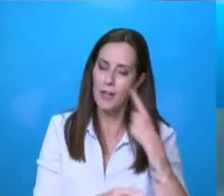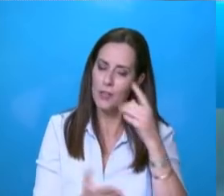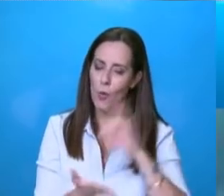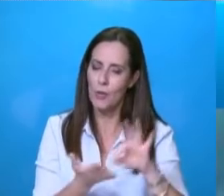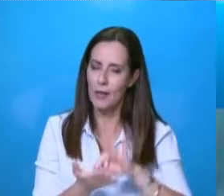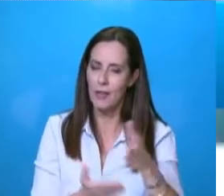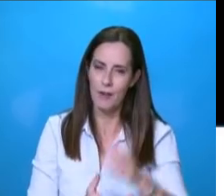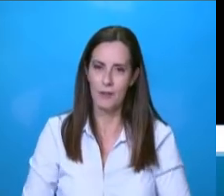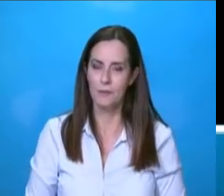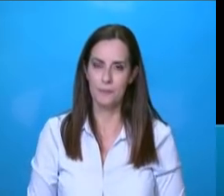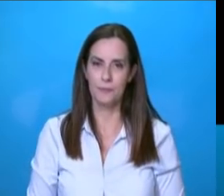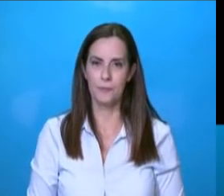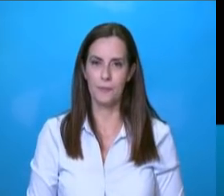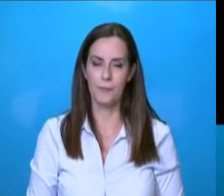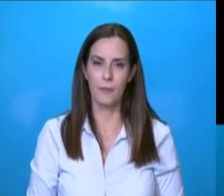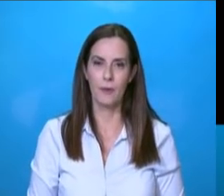הכתבה.